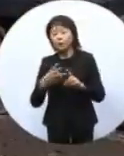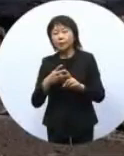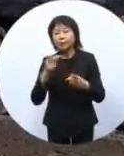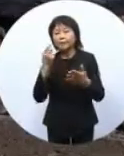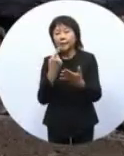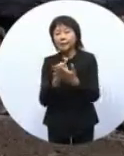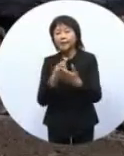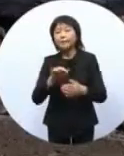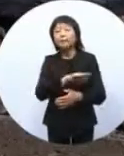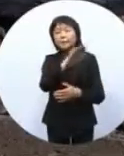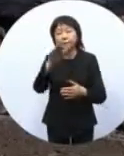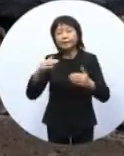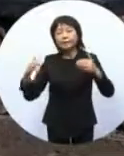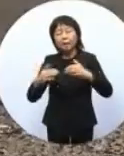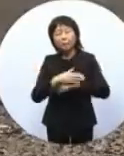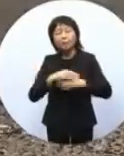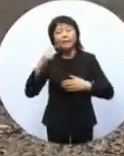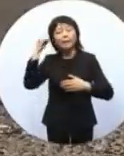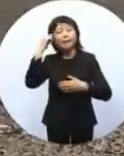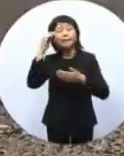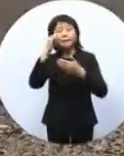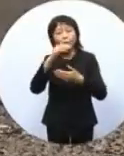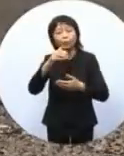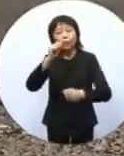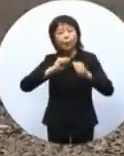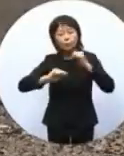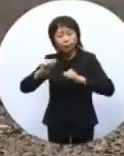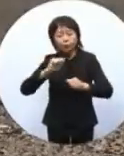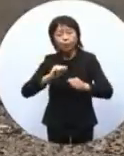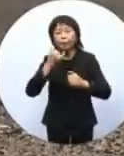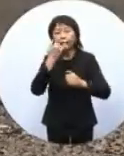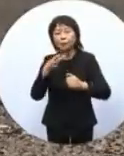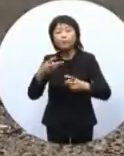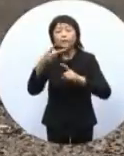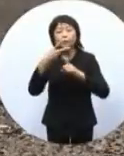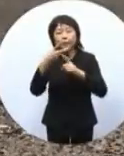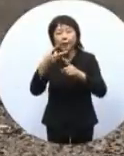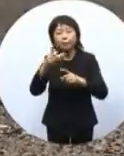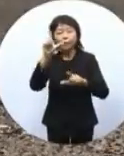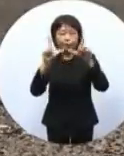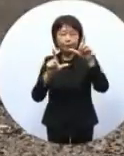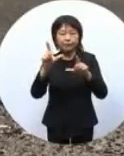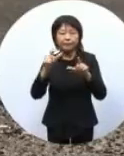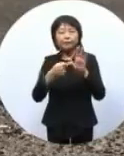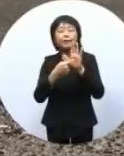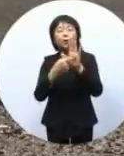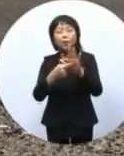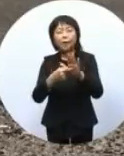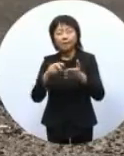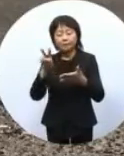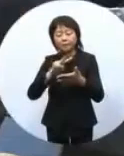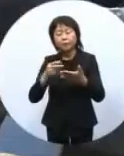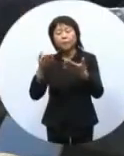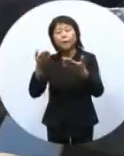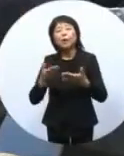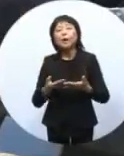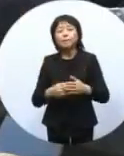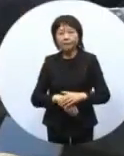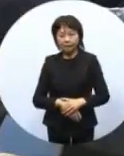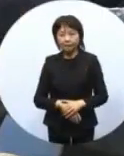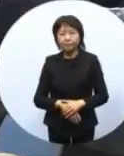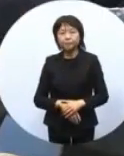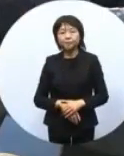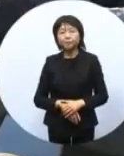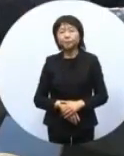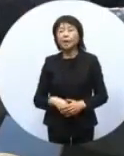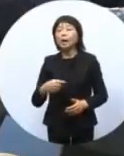んに浜辺で感じたことを即興で海への手紙という形で表現し朗読してもらいました。